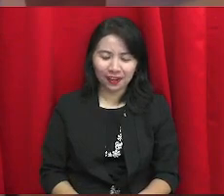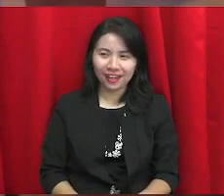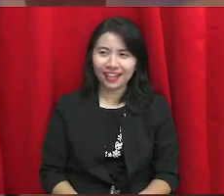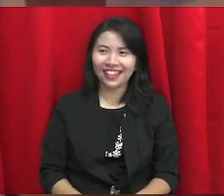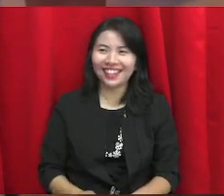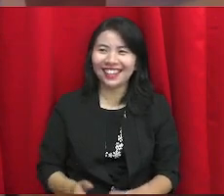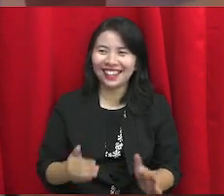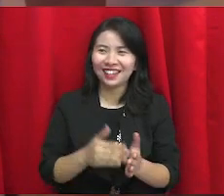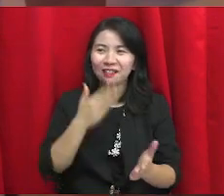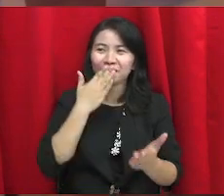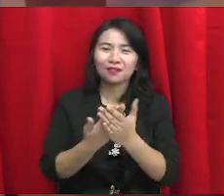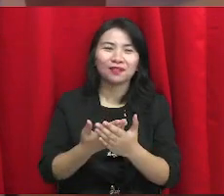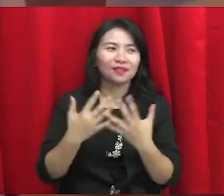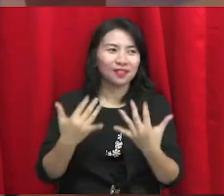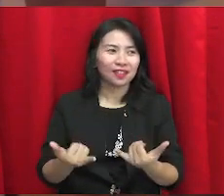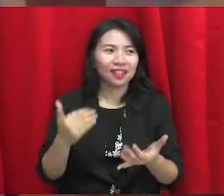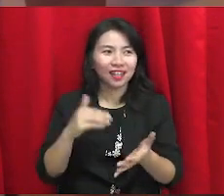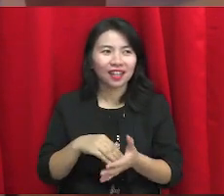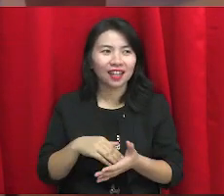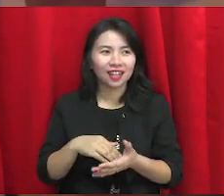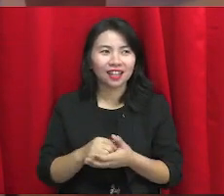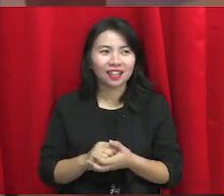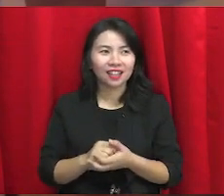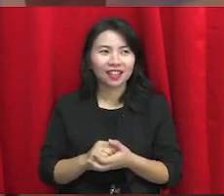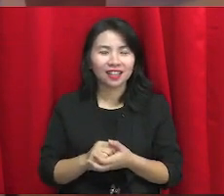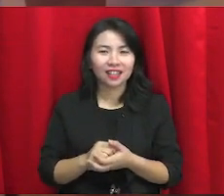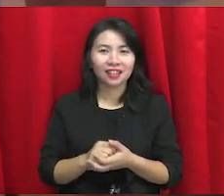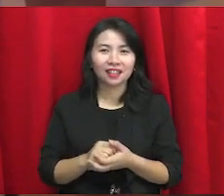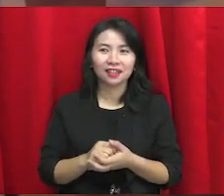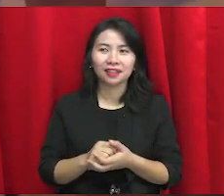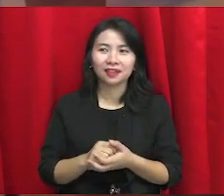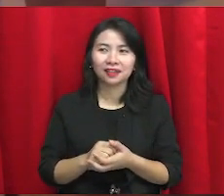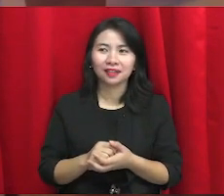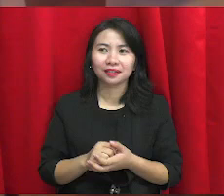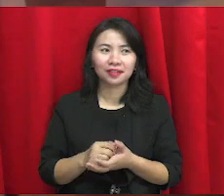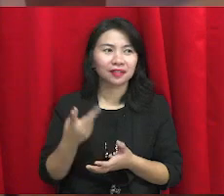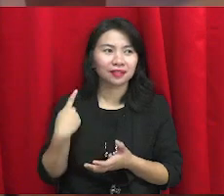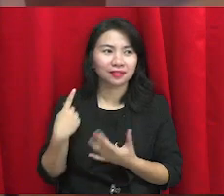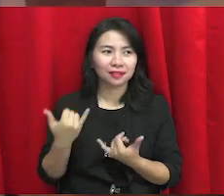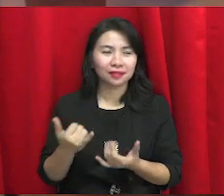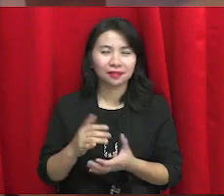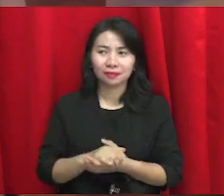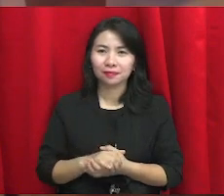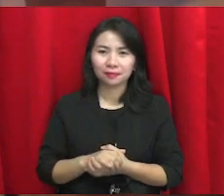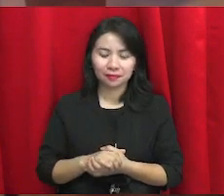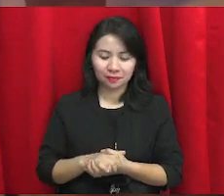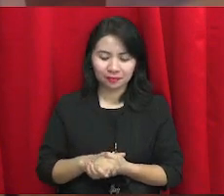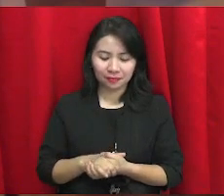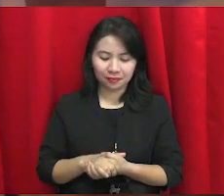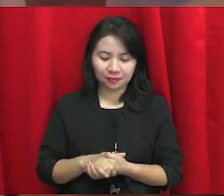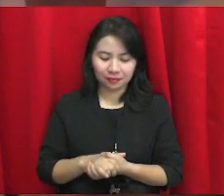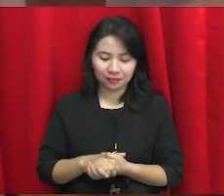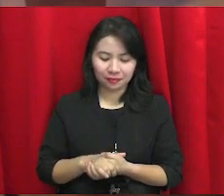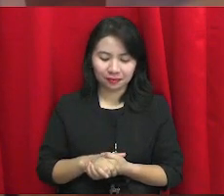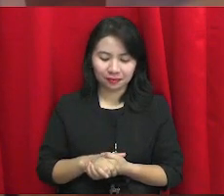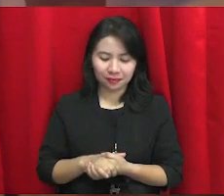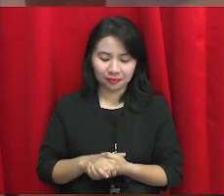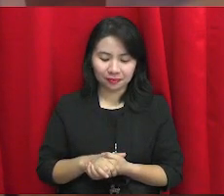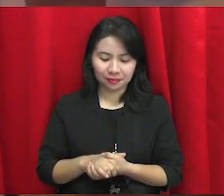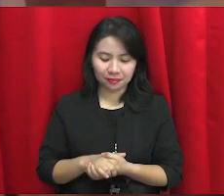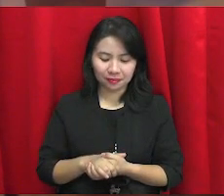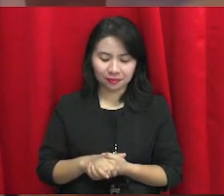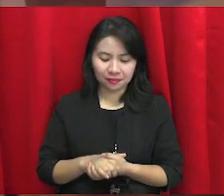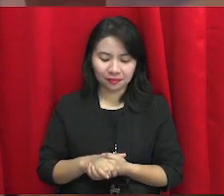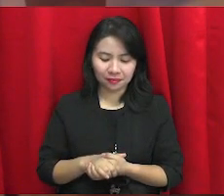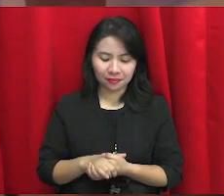Napakaganda po noon, no? Kasi napakadami pong mga young people natin ngayon. Iba yung kaisipan, eh, no? Gusto lang